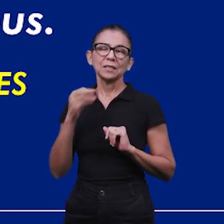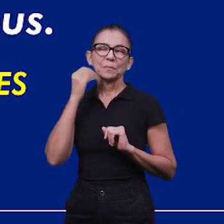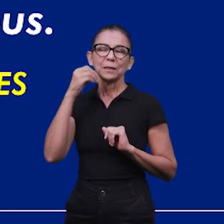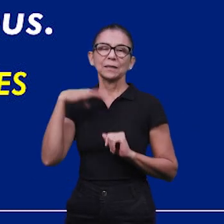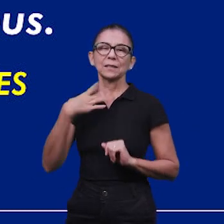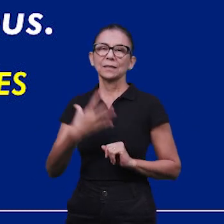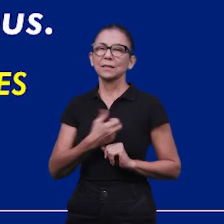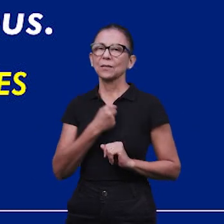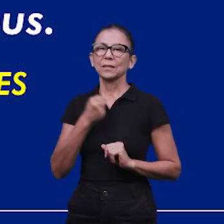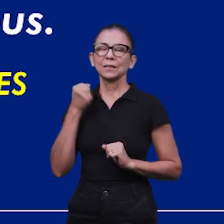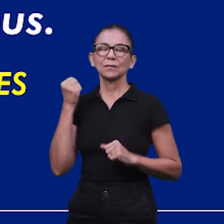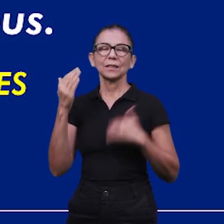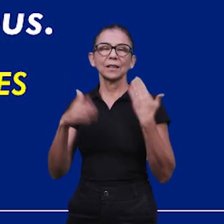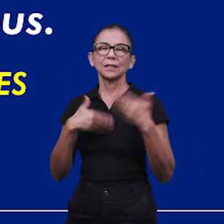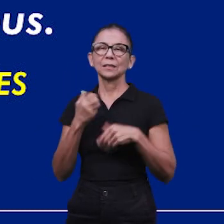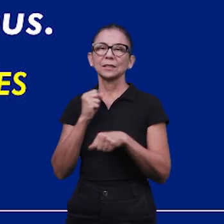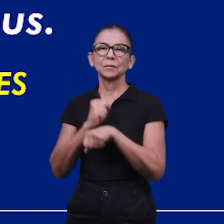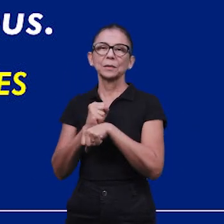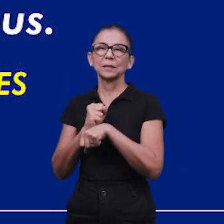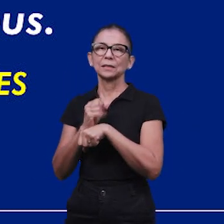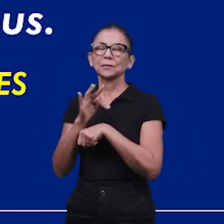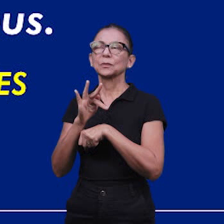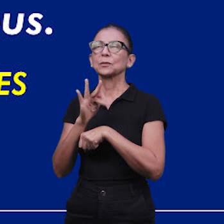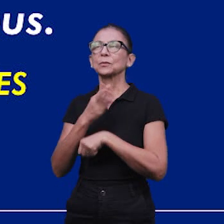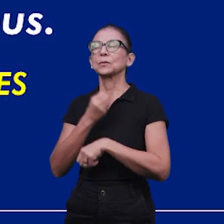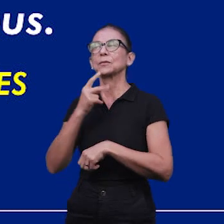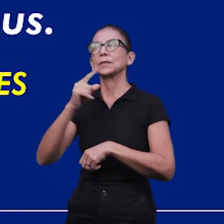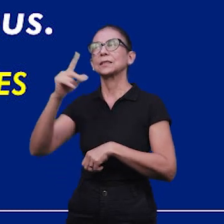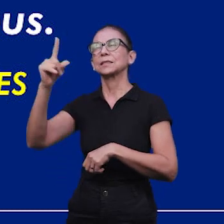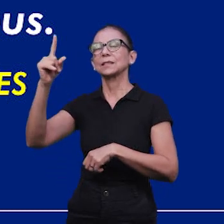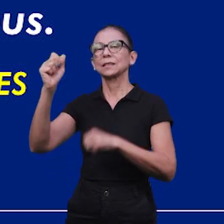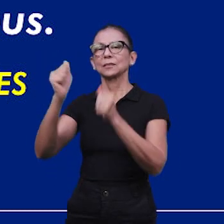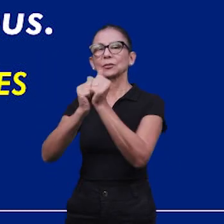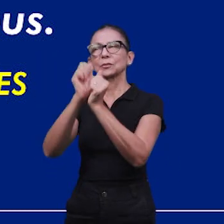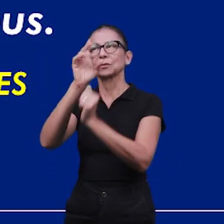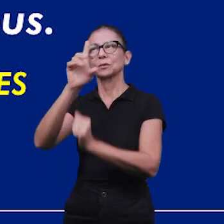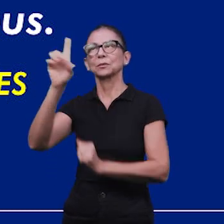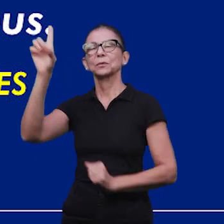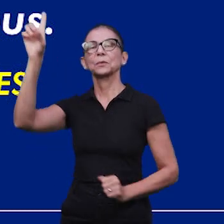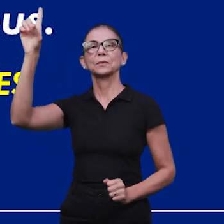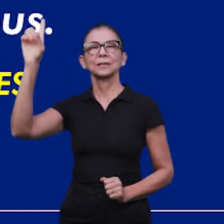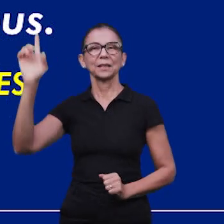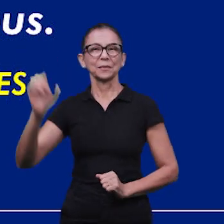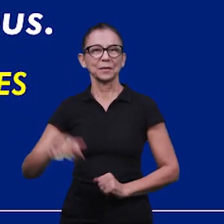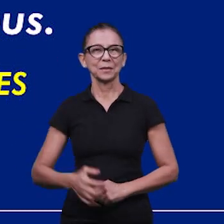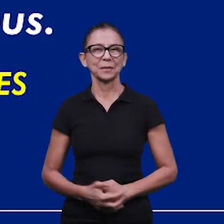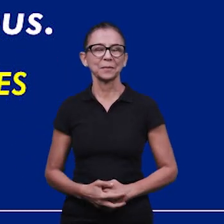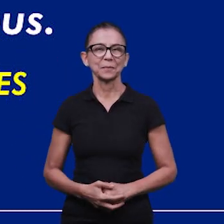Et ce puits des eaux vivantes génère le salut et l'expérience d'une vie éternelle avec Dieu. »